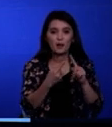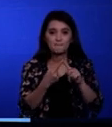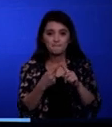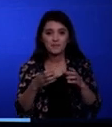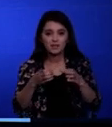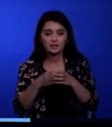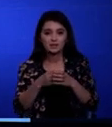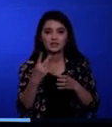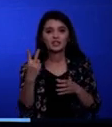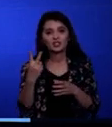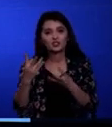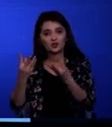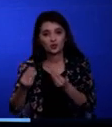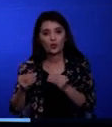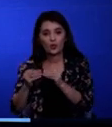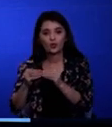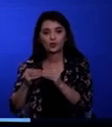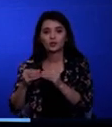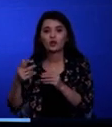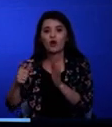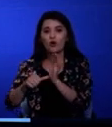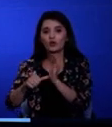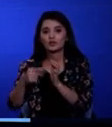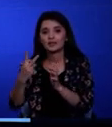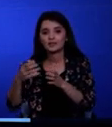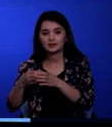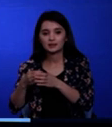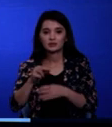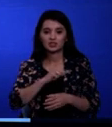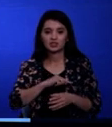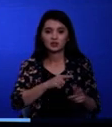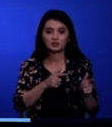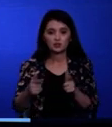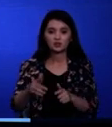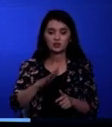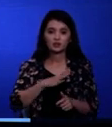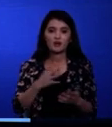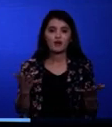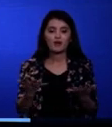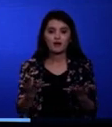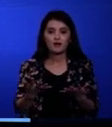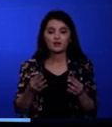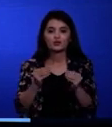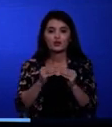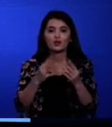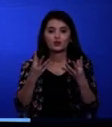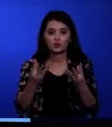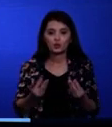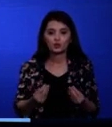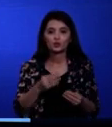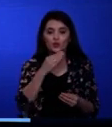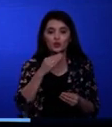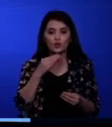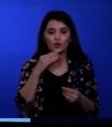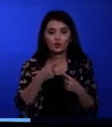qismi, 2-10 kunlikda 6dan 2 qismi ishlab chiqarildi. Qaysi 10 kunlikda ko'p